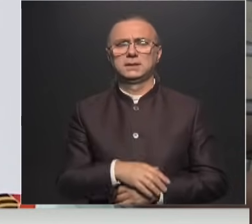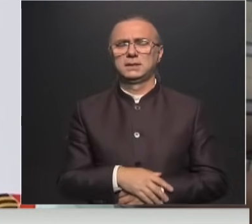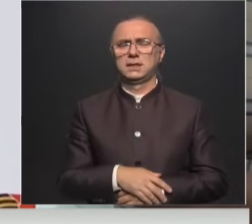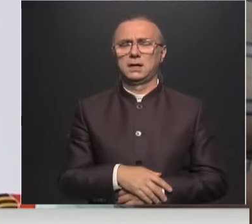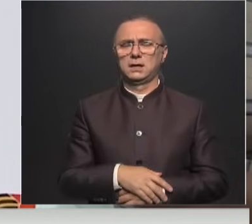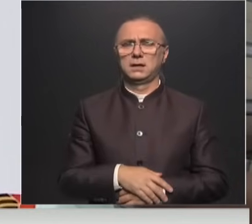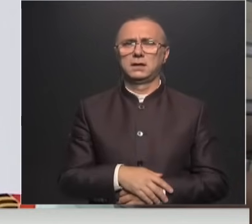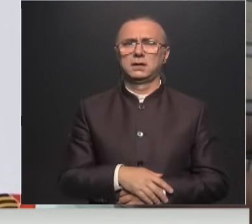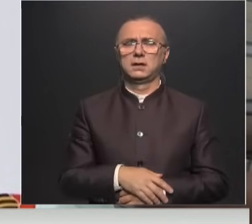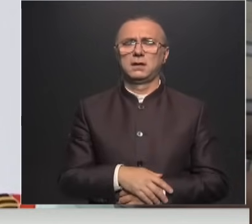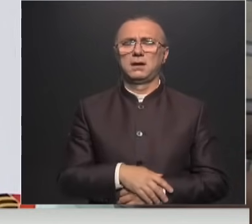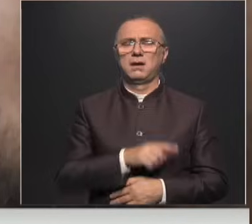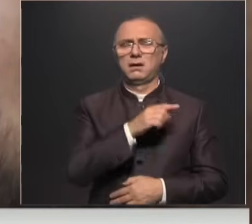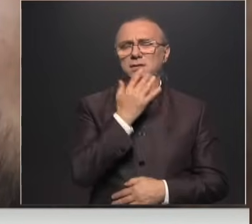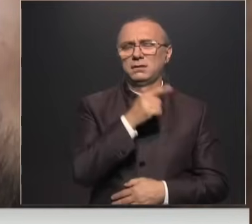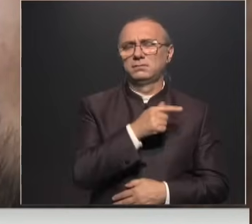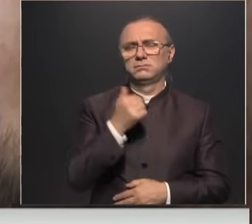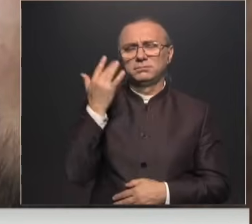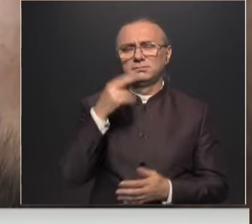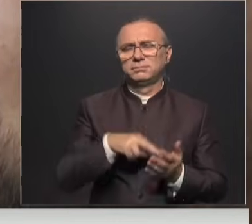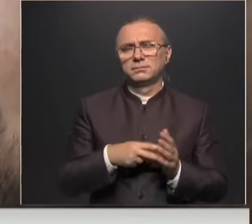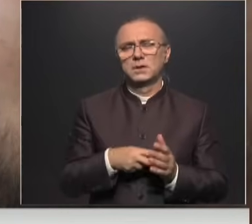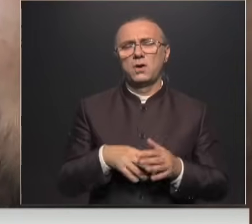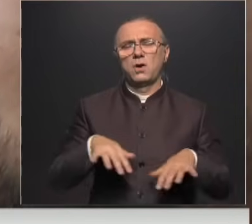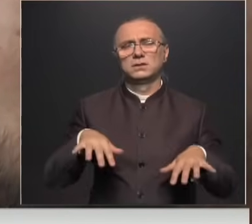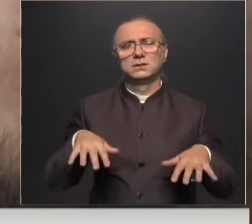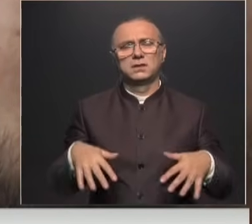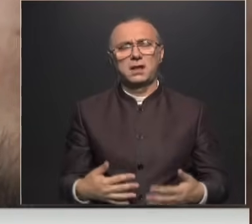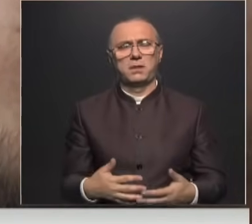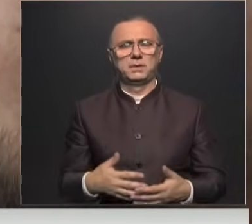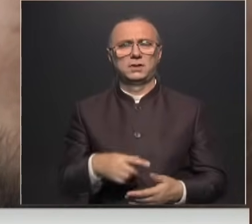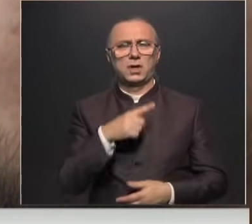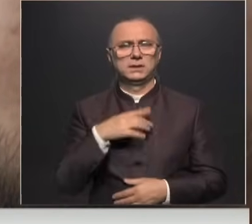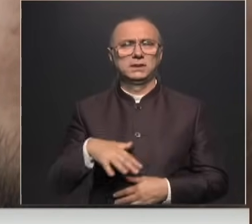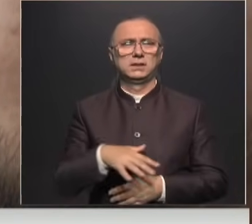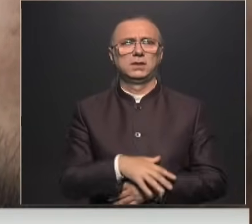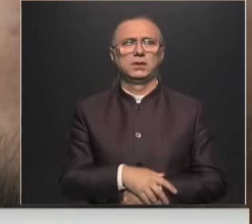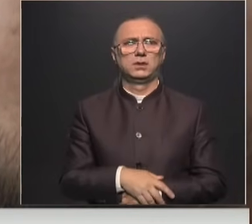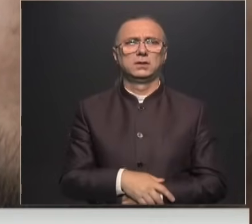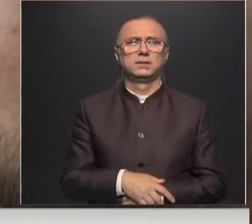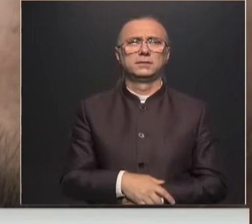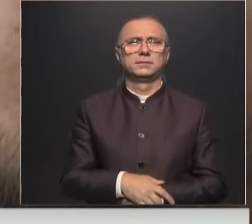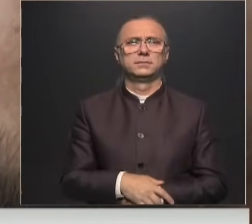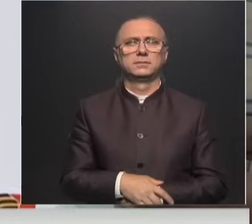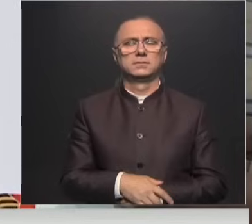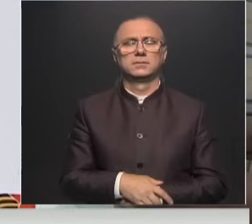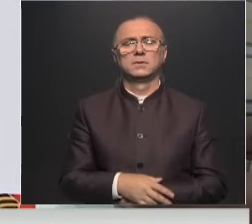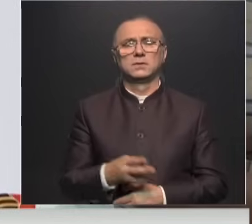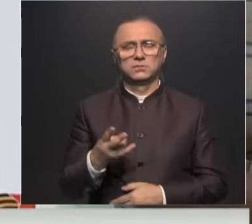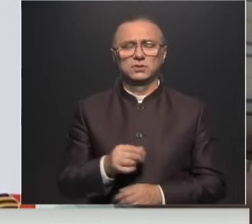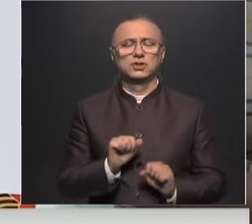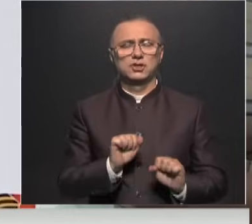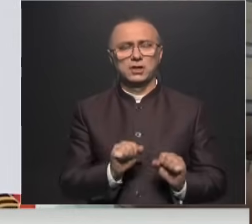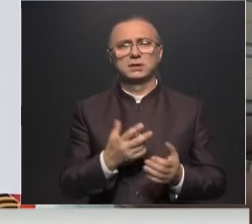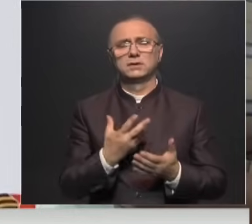вот ослабить. Найти слабые, уязвимые места нашли. А мы должны защищать и свое